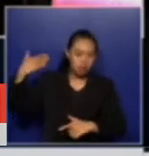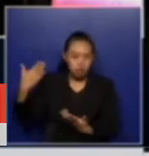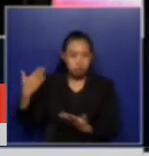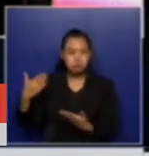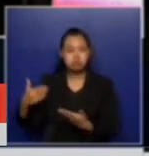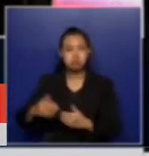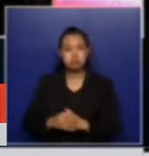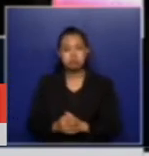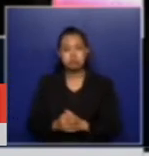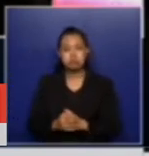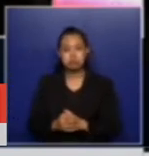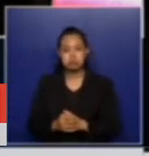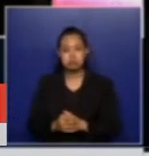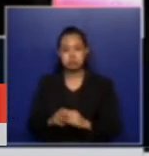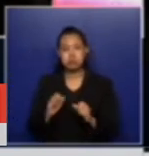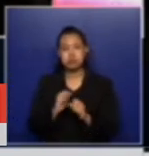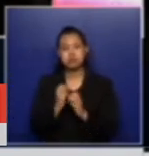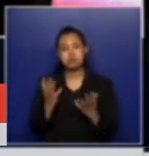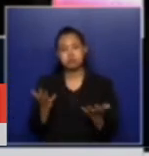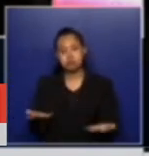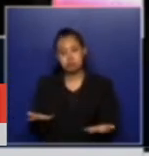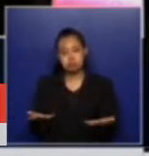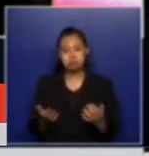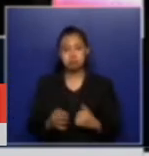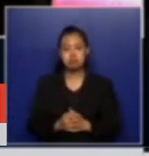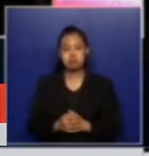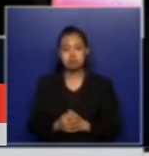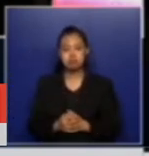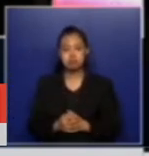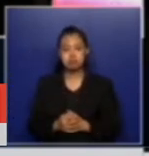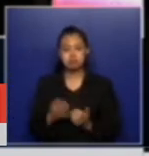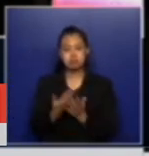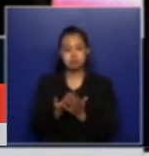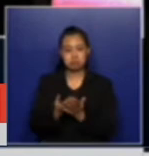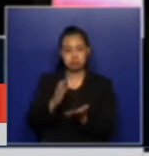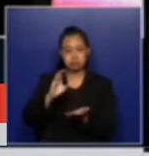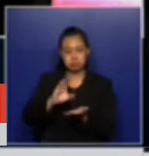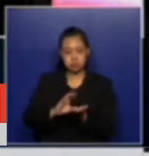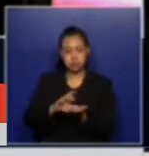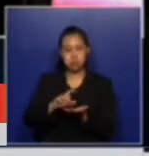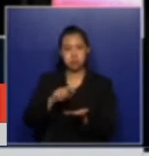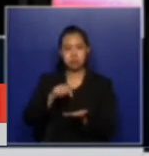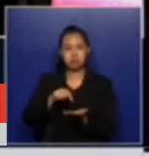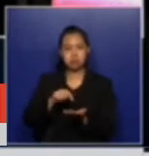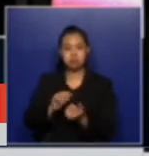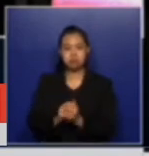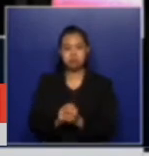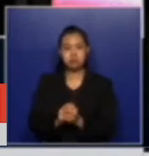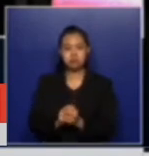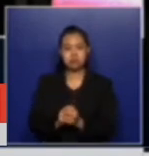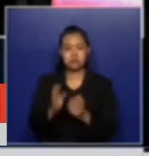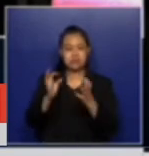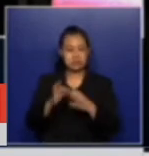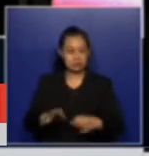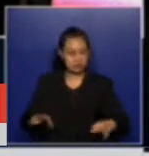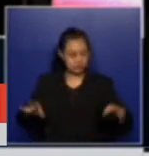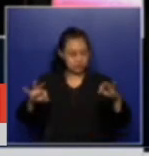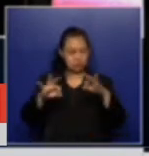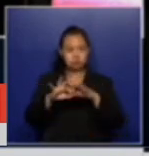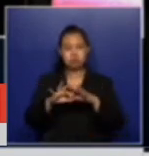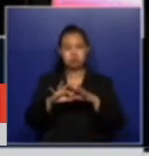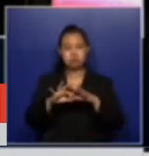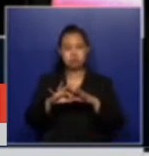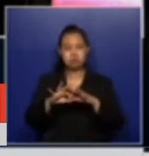านมาว่าจะเป็นยังไงท่านประธานครับงบประมาณแผ่นดินนั้นเป็นเรื่องเครื่องมือที่สำคัญที่สามารถ